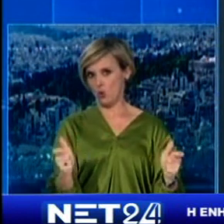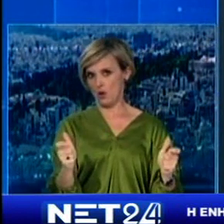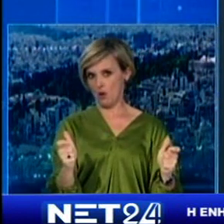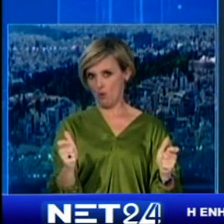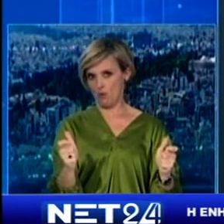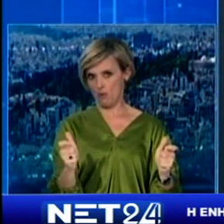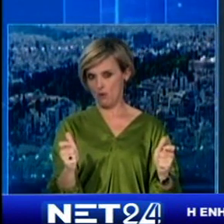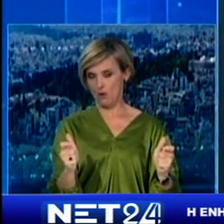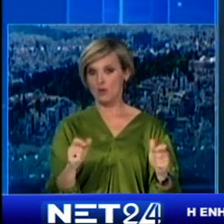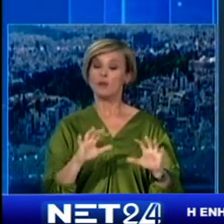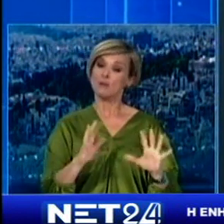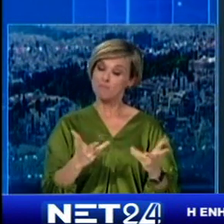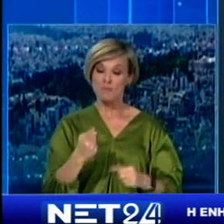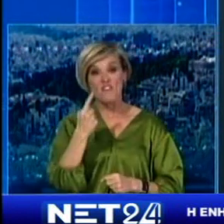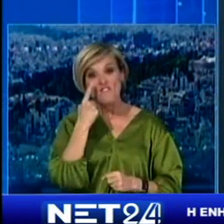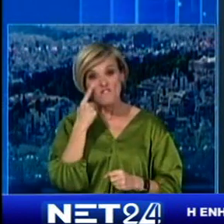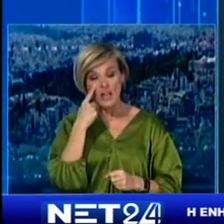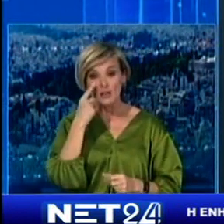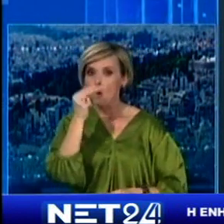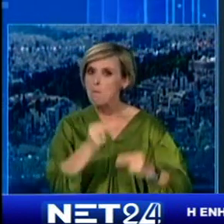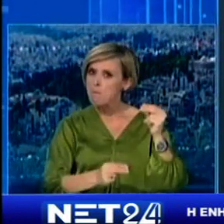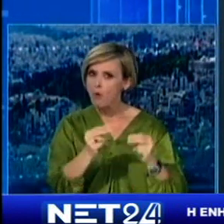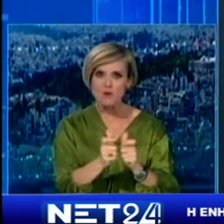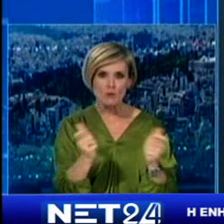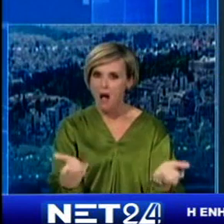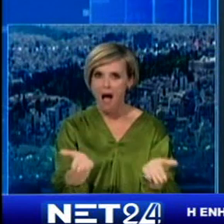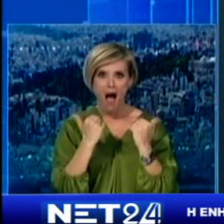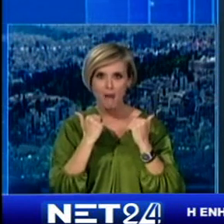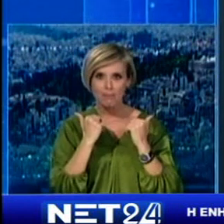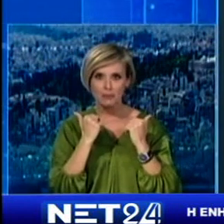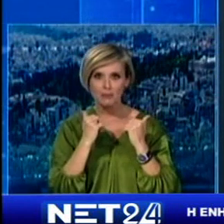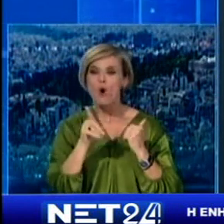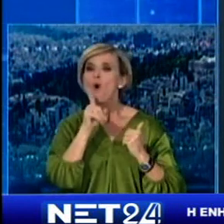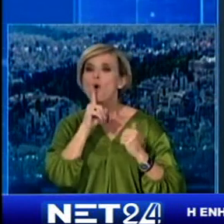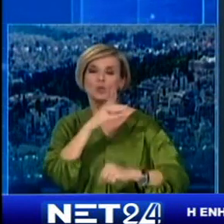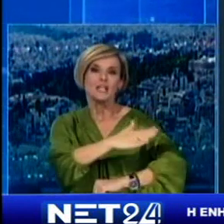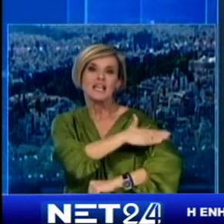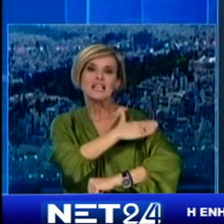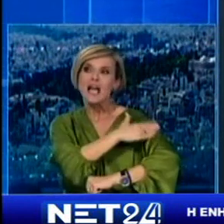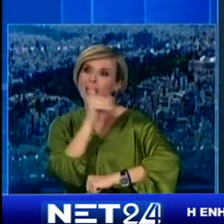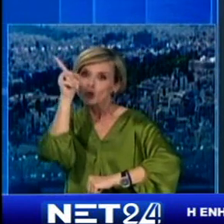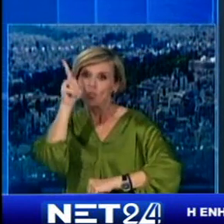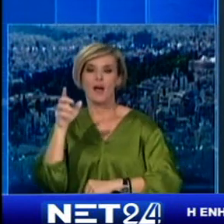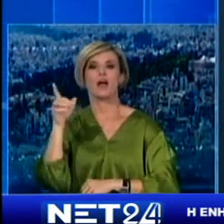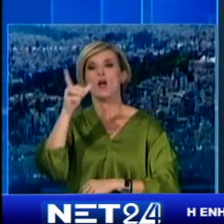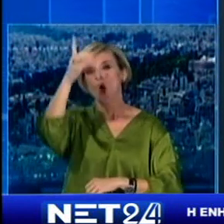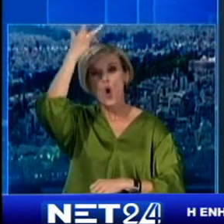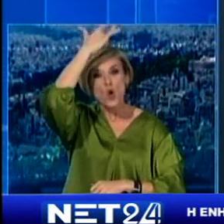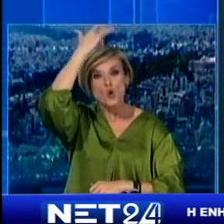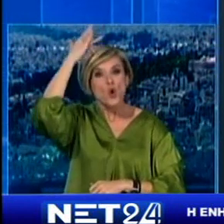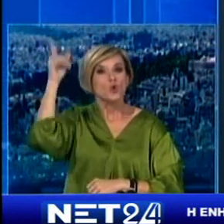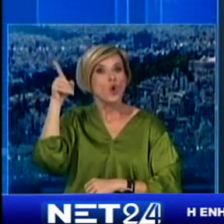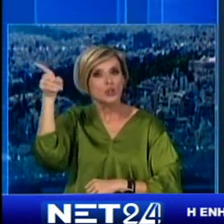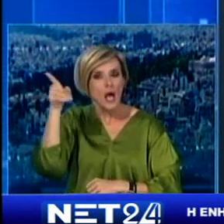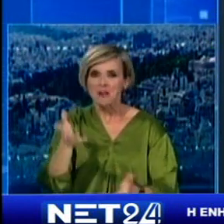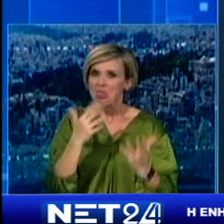ότι δεν είναι το πρόβλημα τα σχολεία μας. Αυτό απεδείχθη και στην Καστοριά αλλά και στην Κοζάνη. Σε όλες τις στιγματοληπτικές έρευνες που έγιναν στις περιοχές αυτές